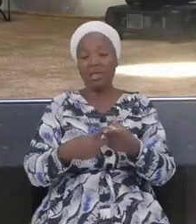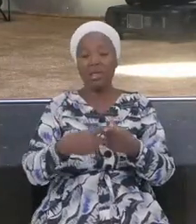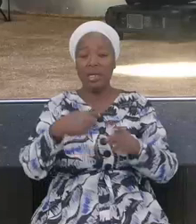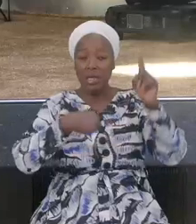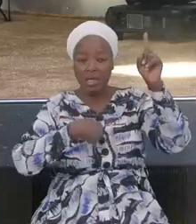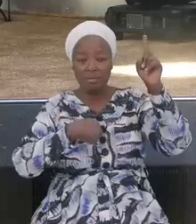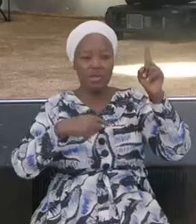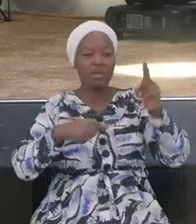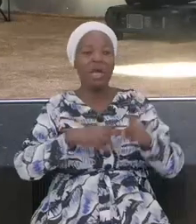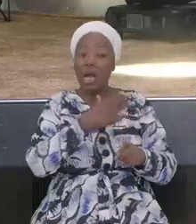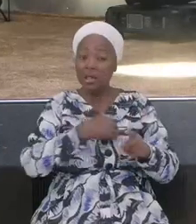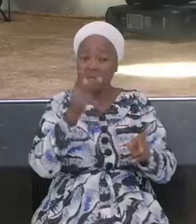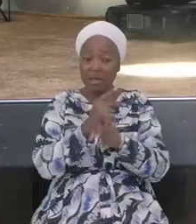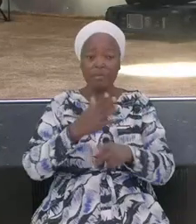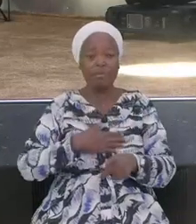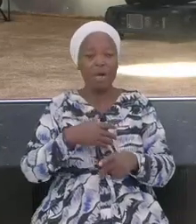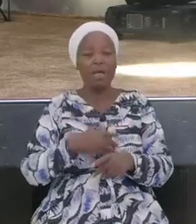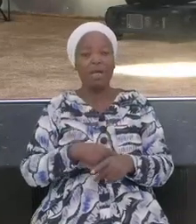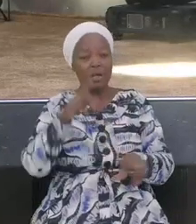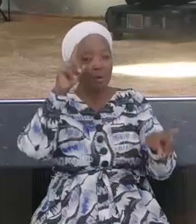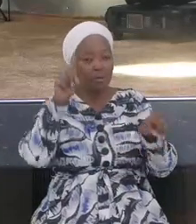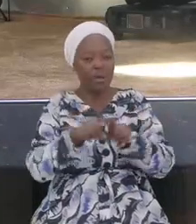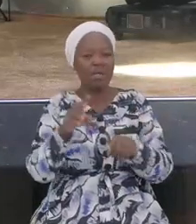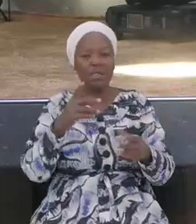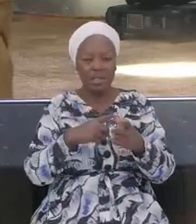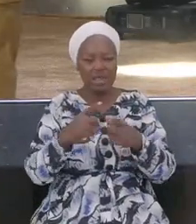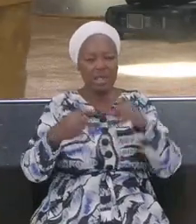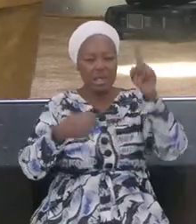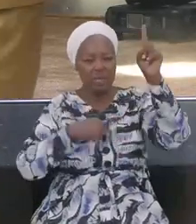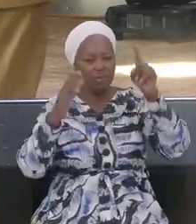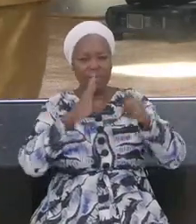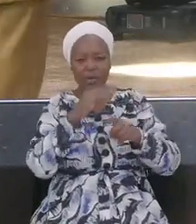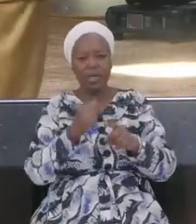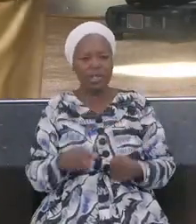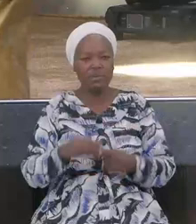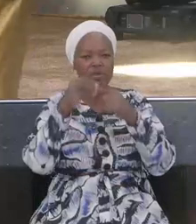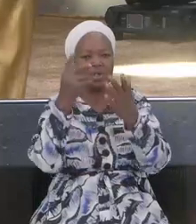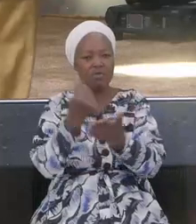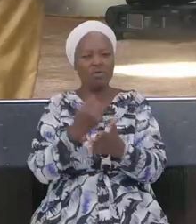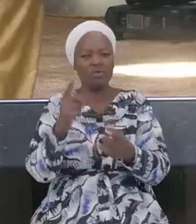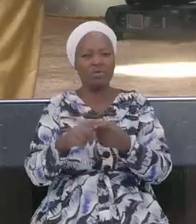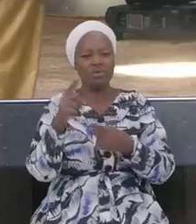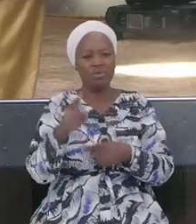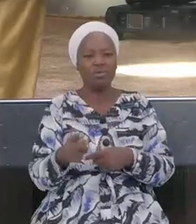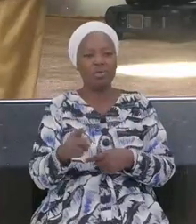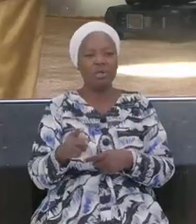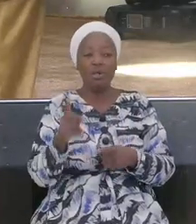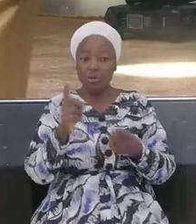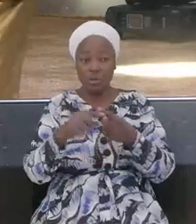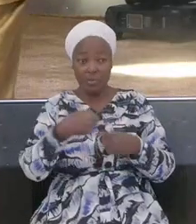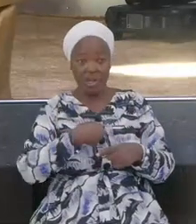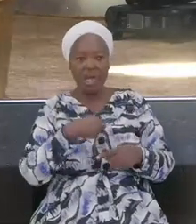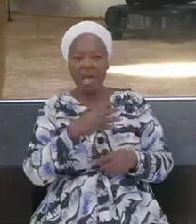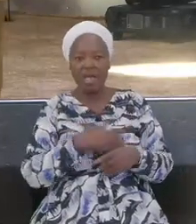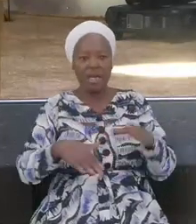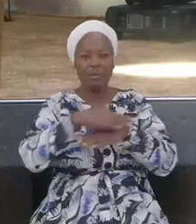vous gardez mon alliance, vous m'appartiendrez entre tous les peuples. Entre tous les peuples, car toute la terre